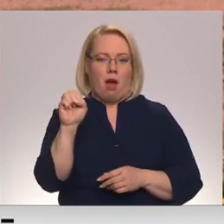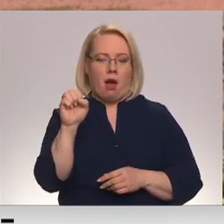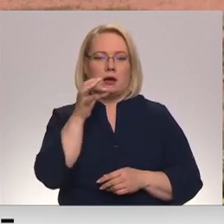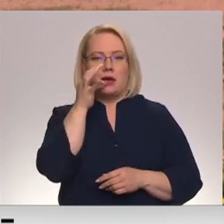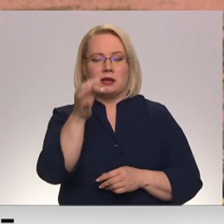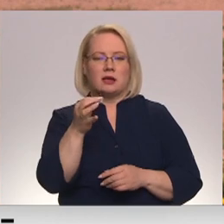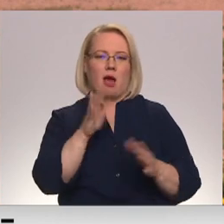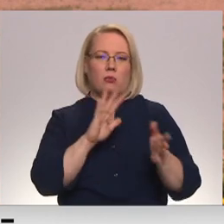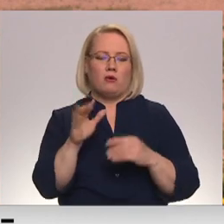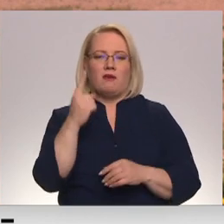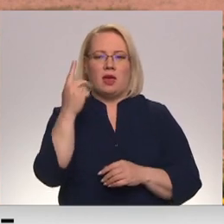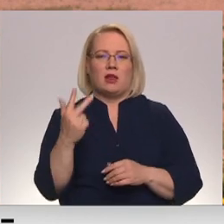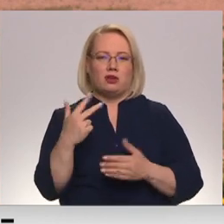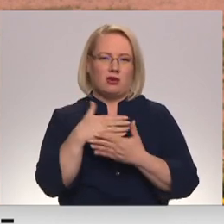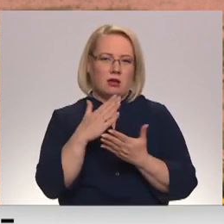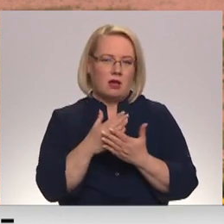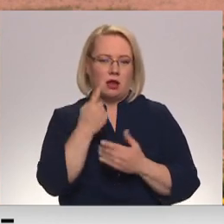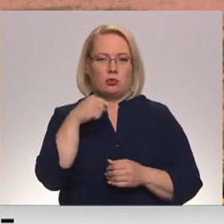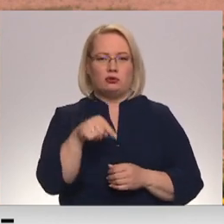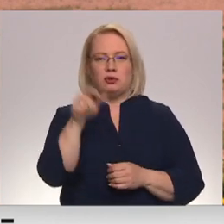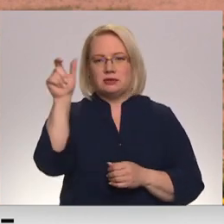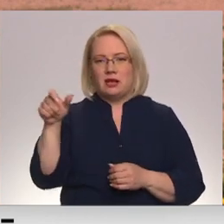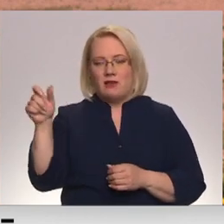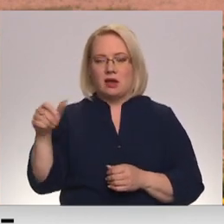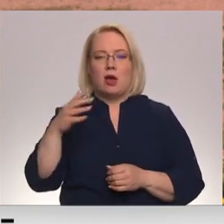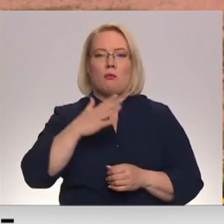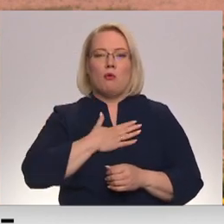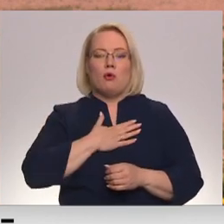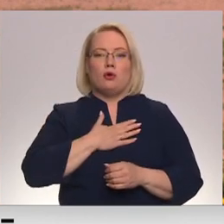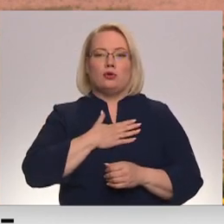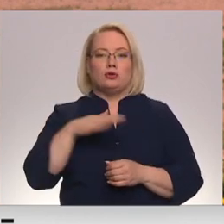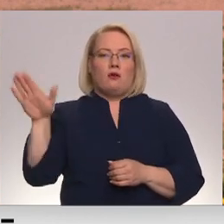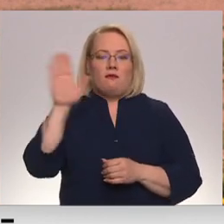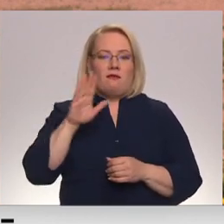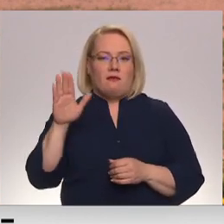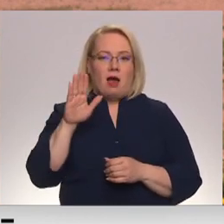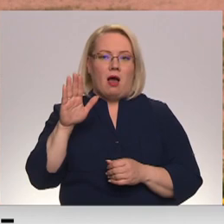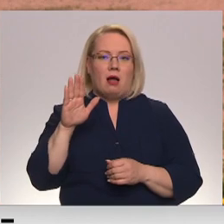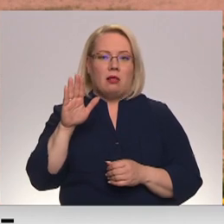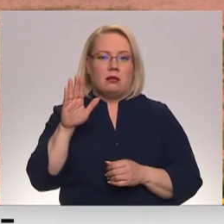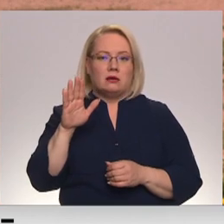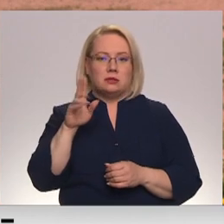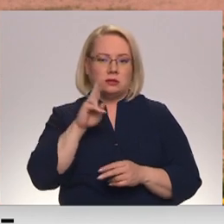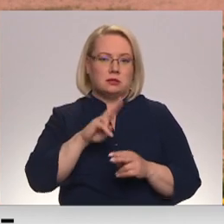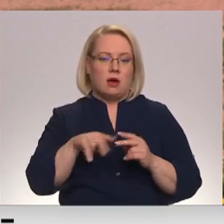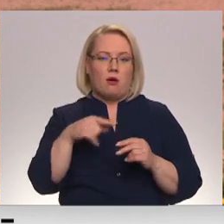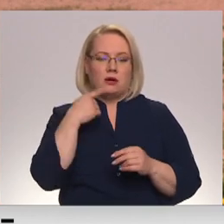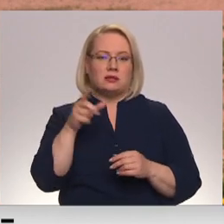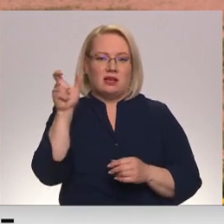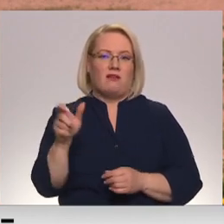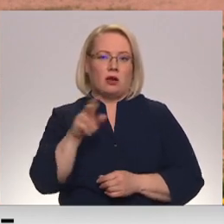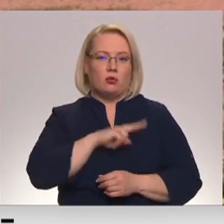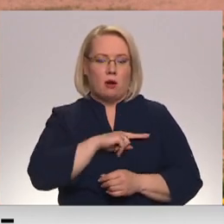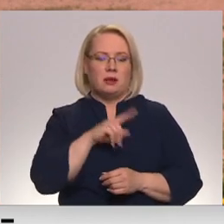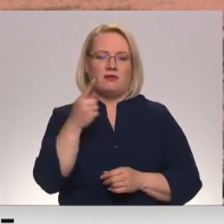ka aptuveni trešo daļu no šiem pacientiem mūsu valsts zaudē. Diemžēl es tā, ka nu, vai tā vēršanās ir pavēla, vai